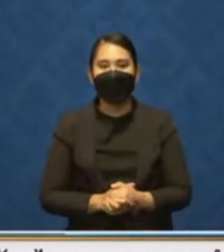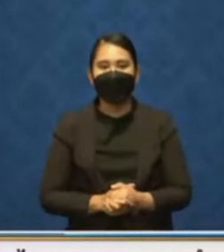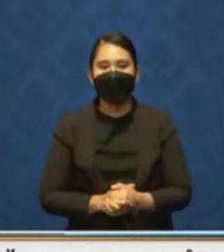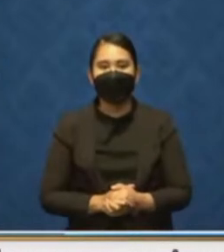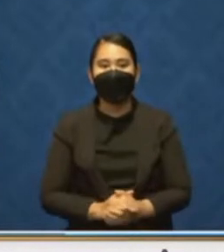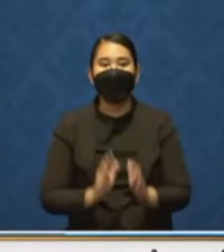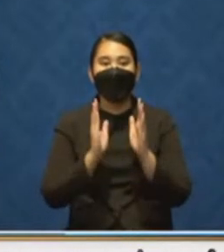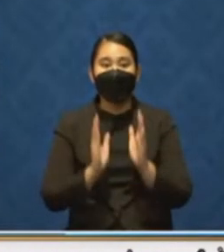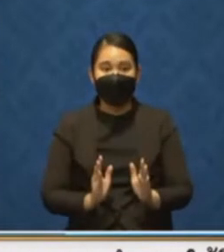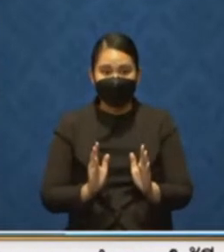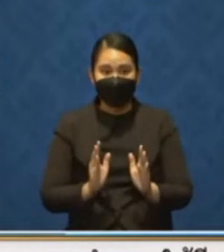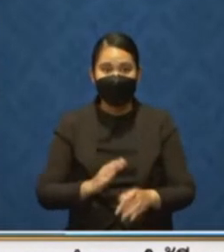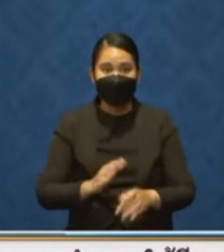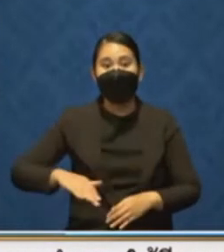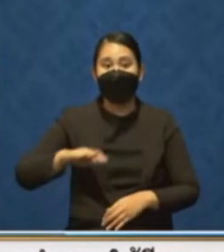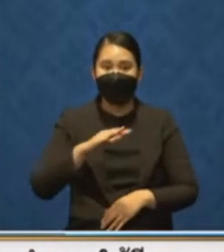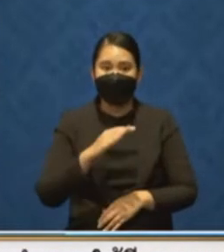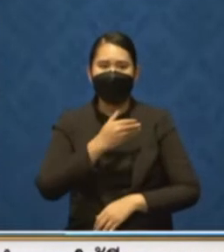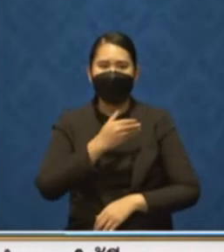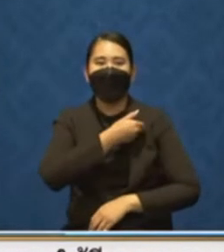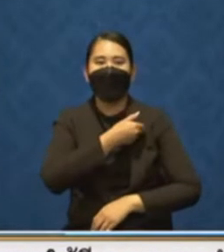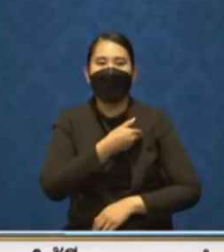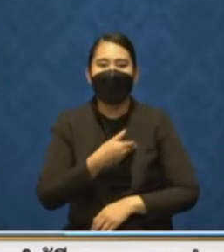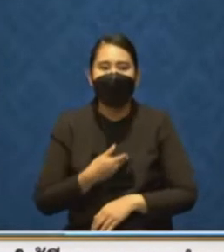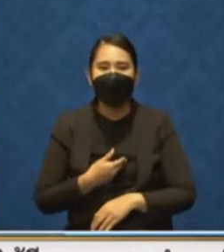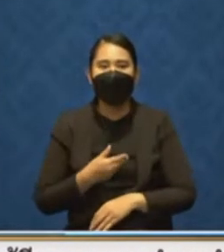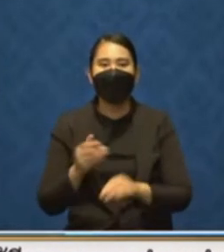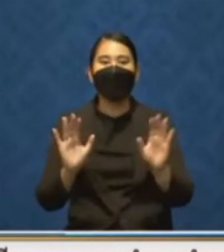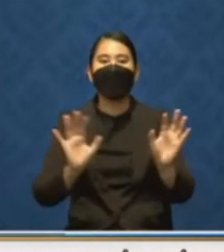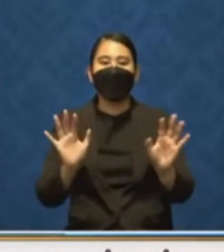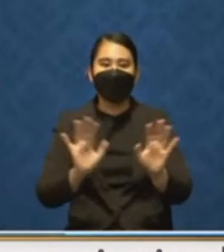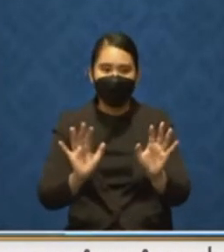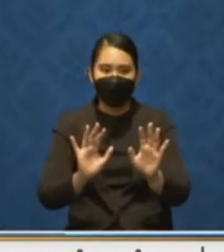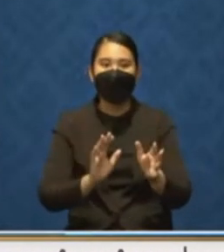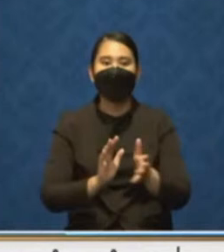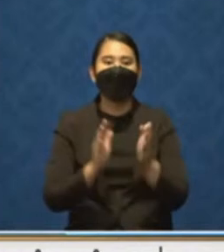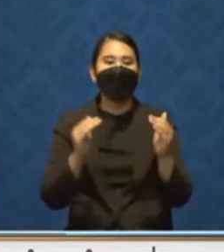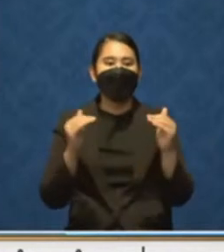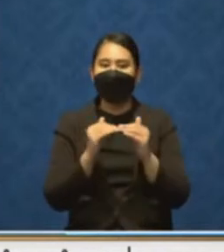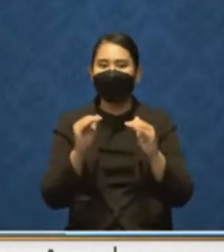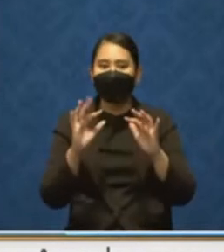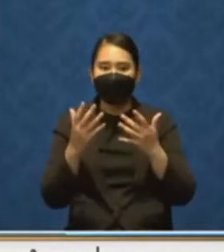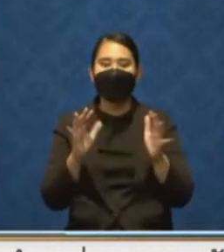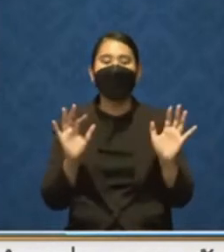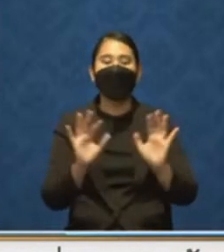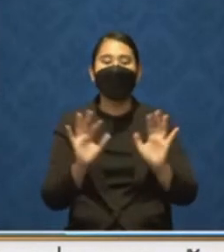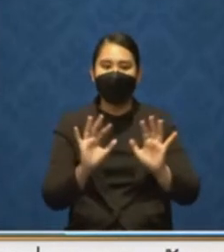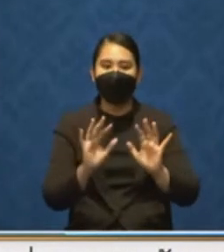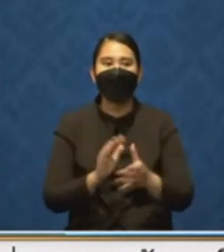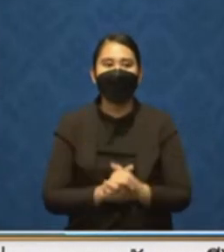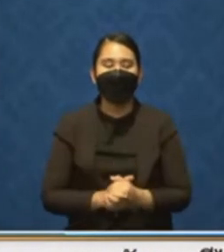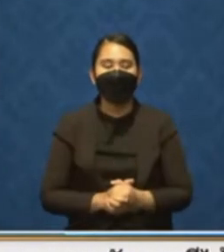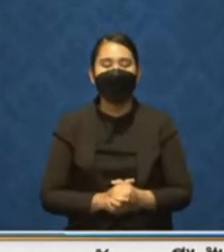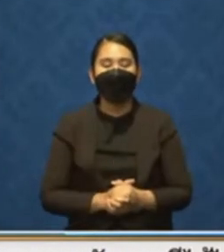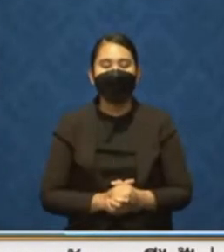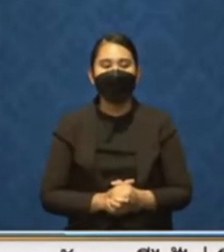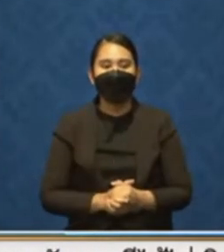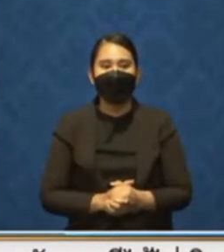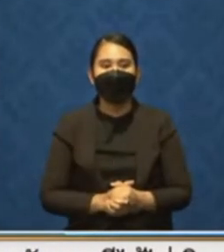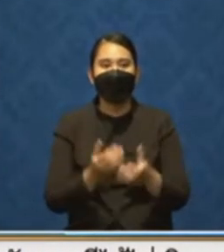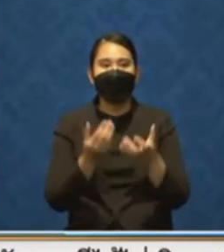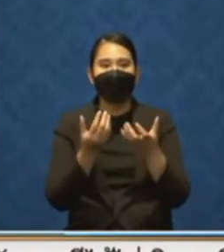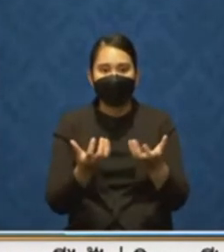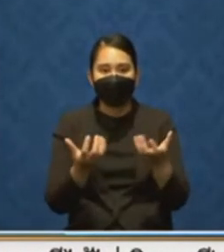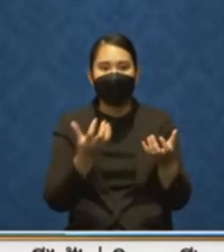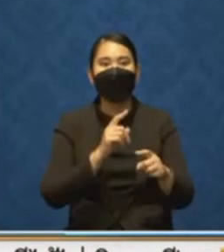ต้องไม่รับภาระจนไม่ได้รับความเป็นธรรมในเรื่องของราคาสินค้าและ